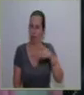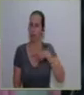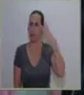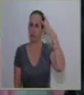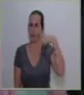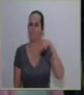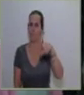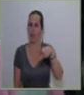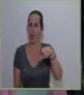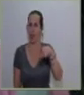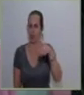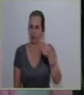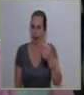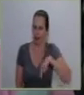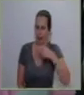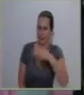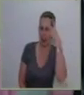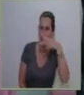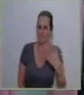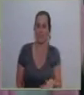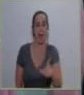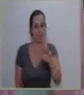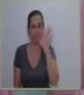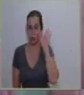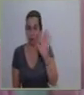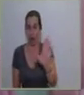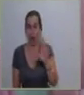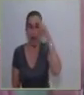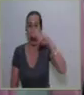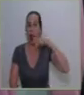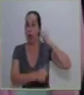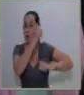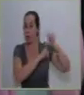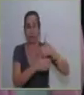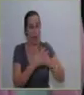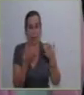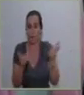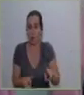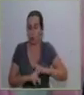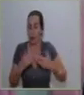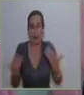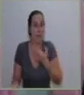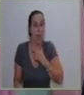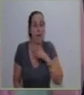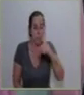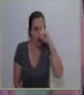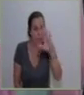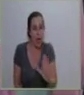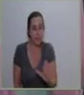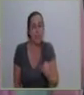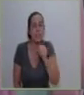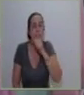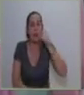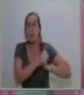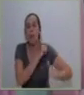אותך לגמרי, נאוריי. לקחת קצת זמן להבין אותי. אני מבין אותך לגמרי. אבל תשמע, לאבות אבותינו לא הייתה אופציה אחרת, לא הייתה להם ברירה. והאם אתה ידעת שסבא